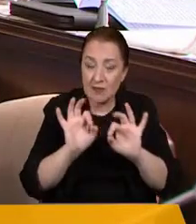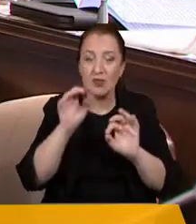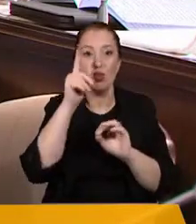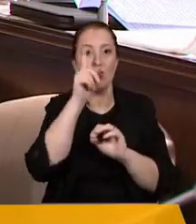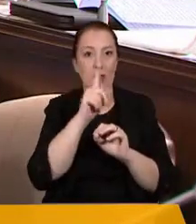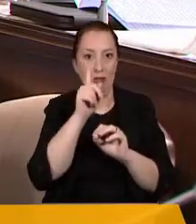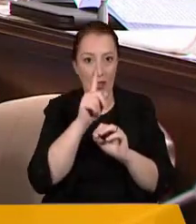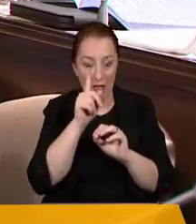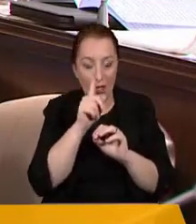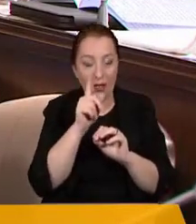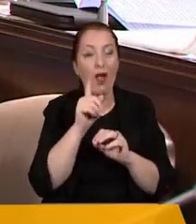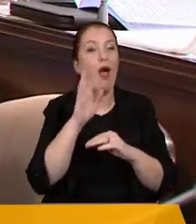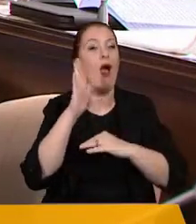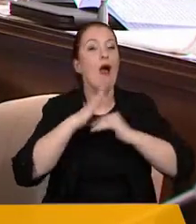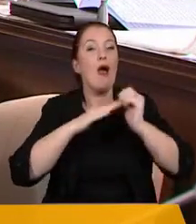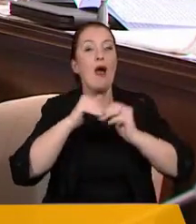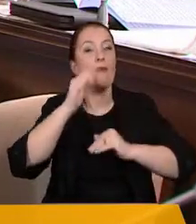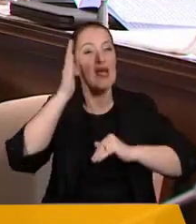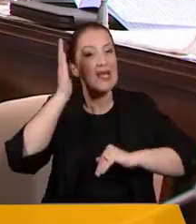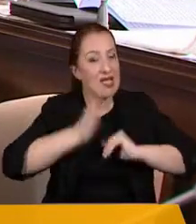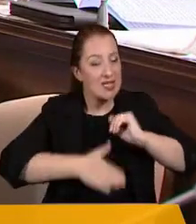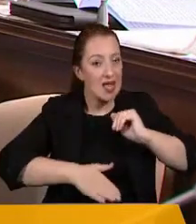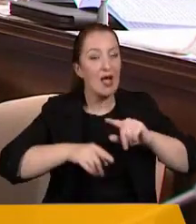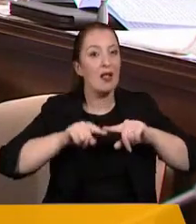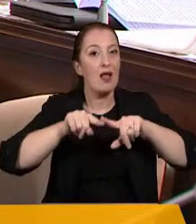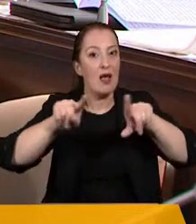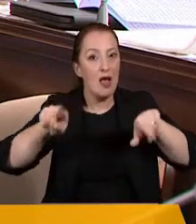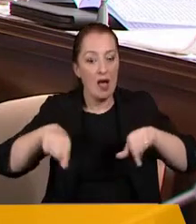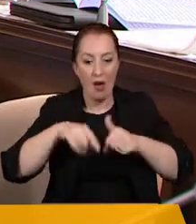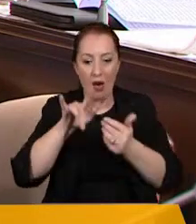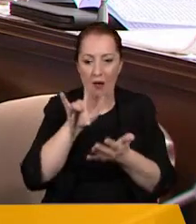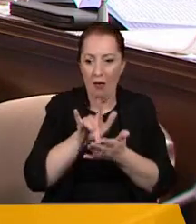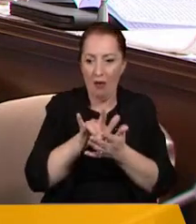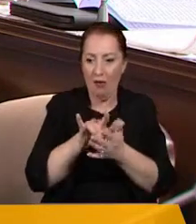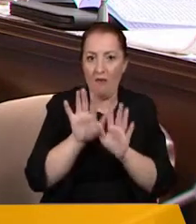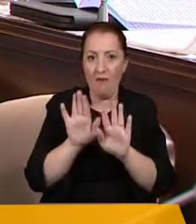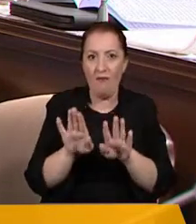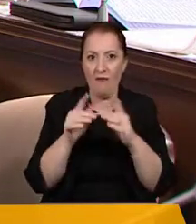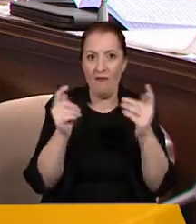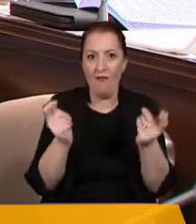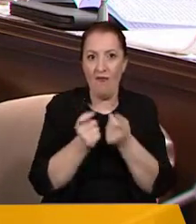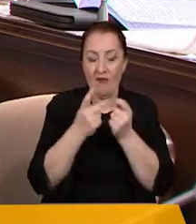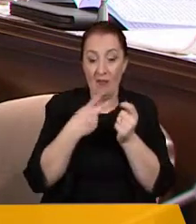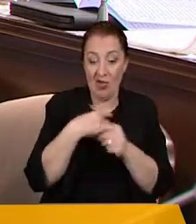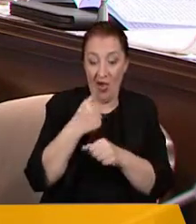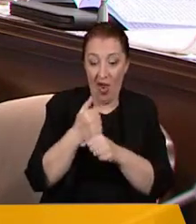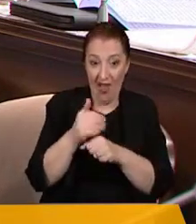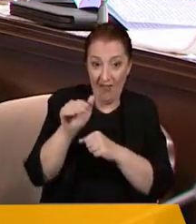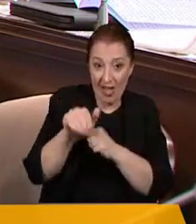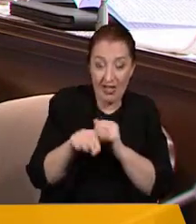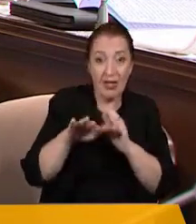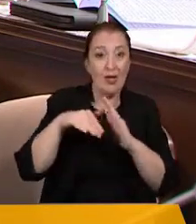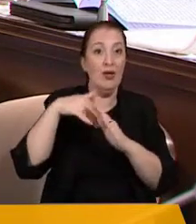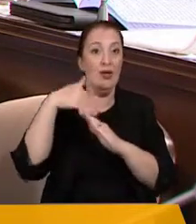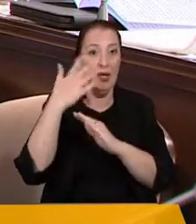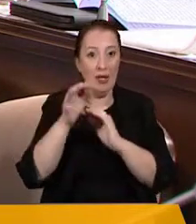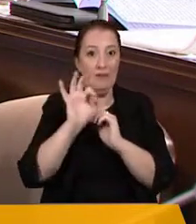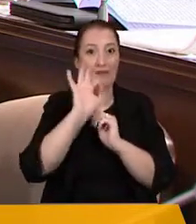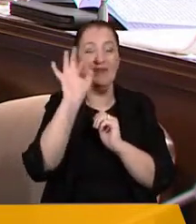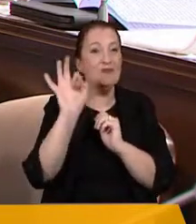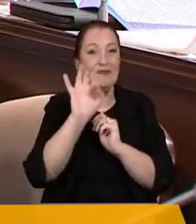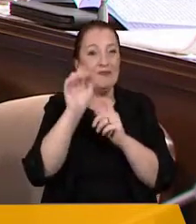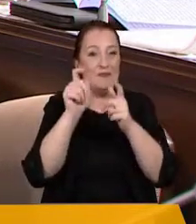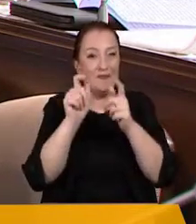neticesinde yapı yasaklı alan orta yerde durmaktaydı. Biz göreve geldikten sonra Silivri'deki